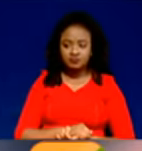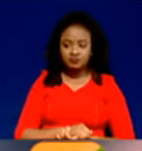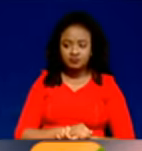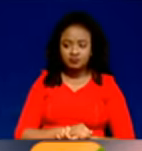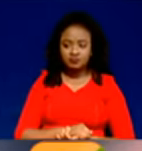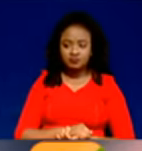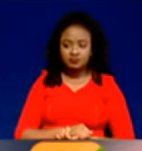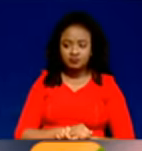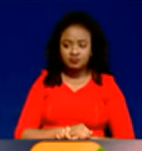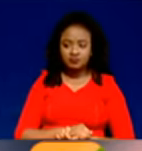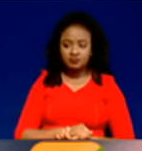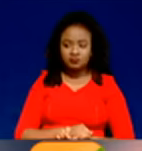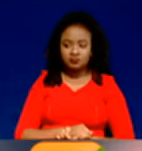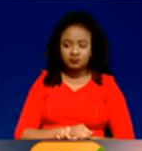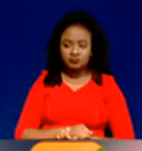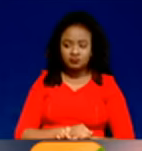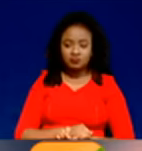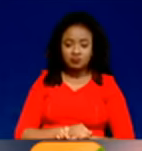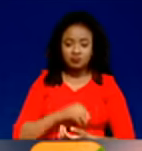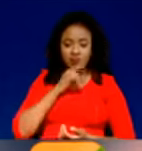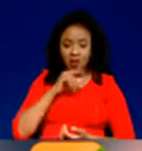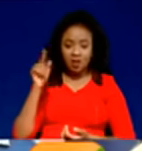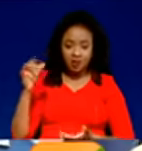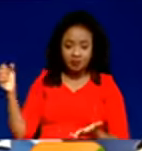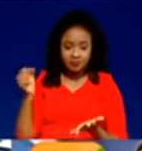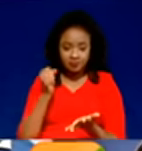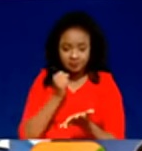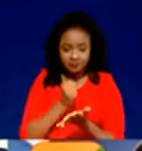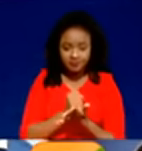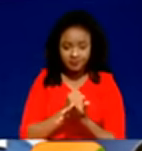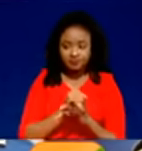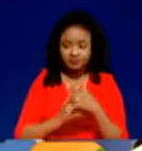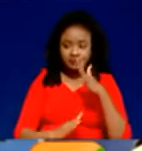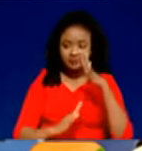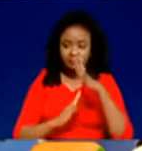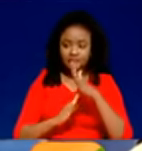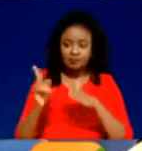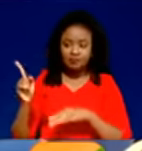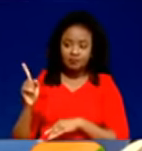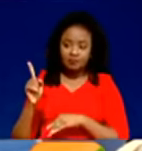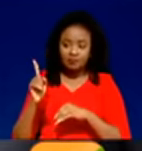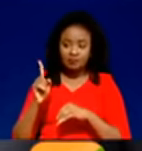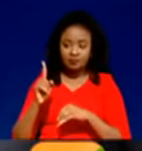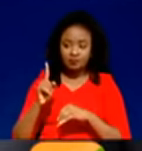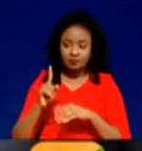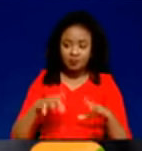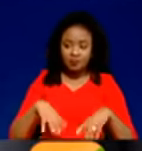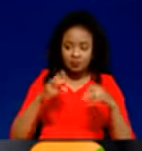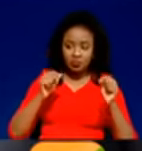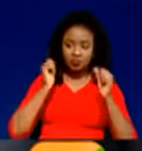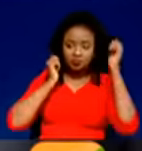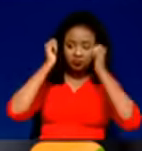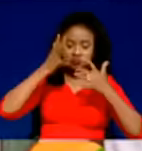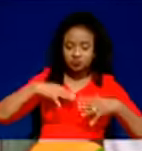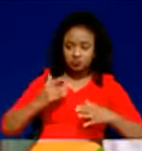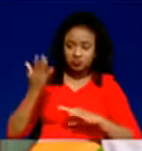Uteuzi wa Jenerali Francis Omondi Ogola kama mkuu wa majeshi nchini tarehe 28 mwezi Aprili mwaka